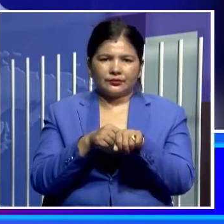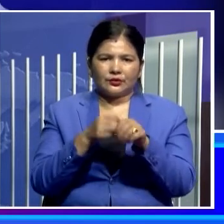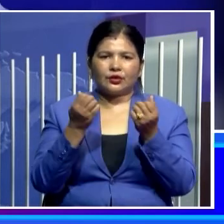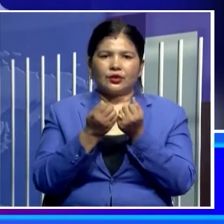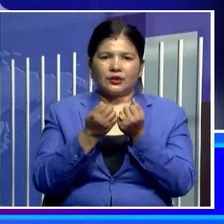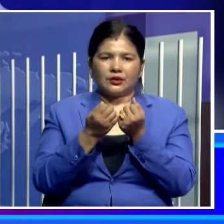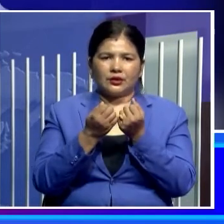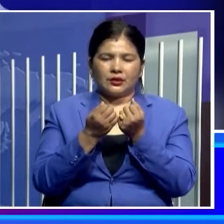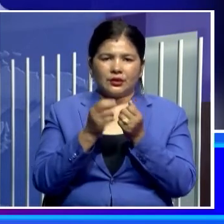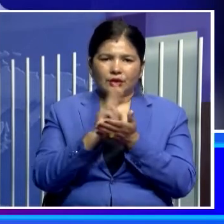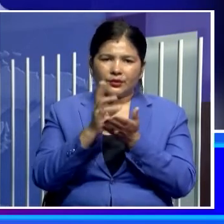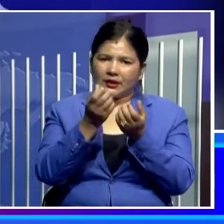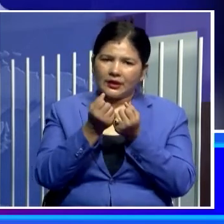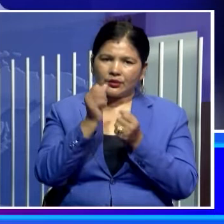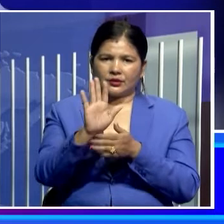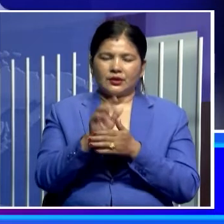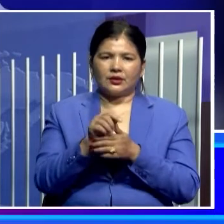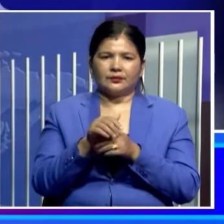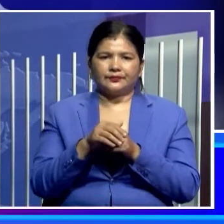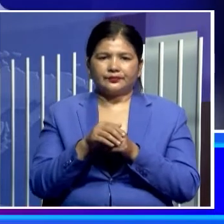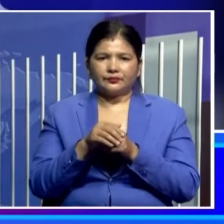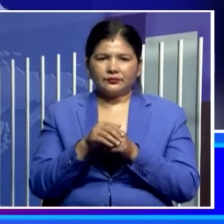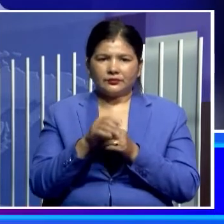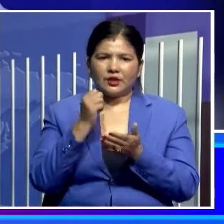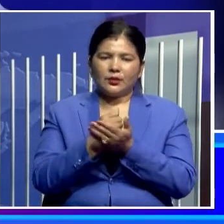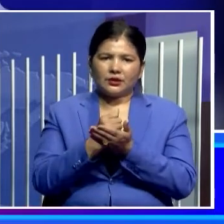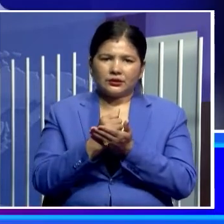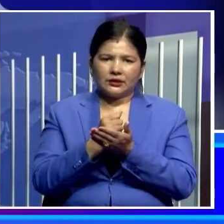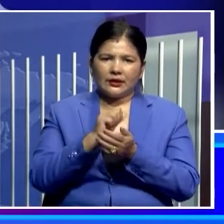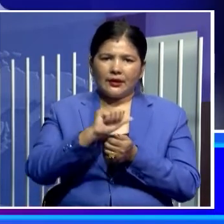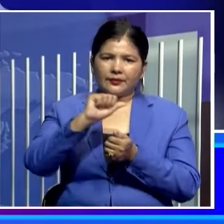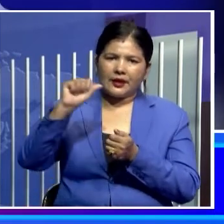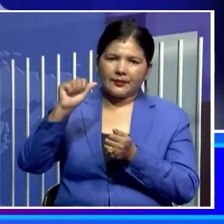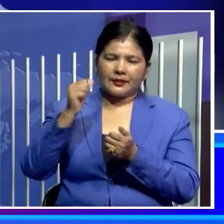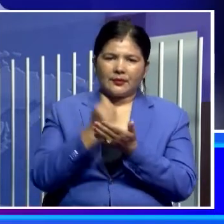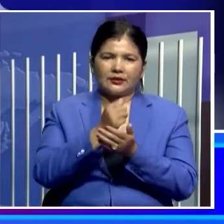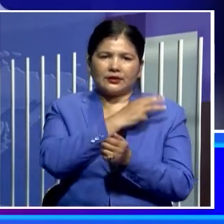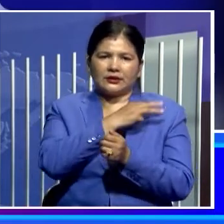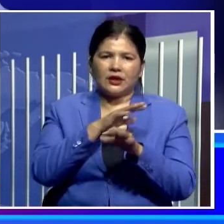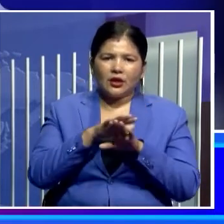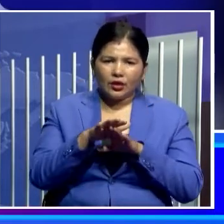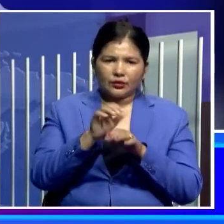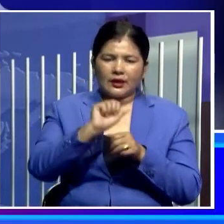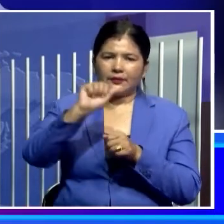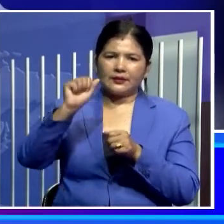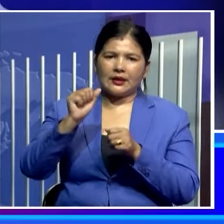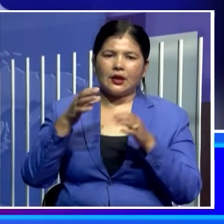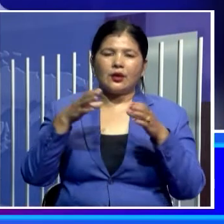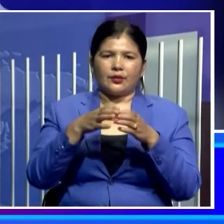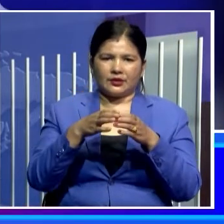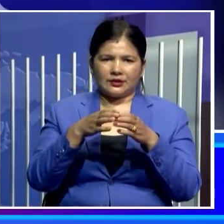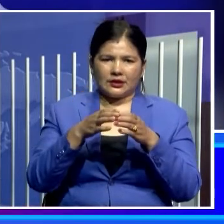गरी परिणाम आइरहेको छ र मत आफ्ना मतदाताहरू र आफ्ना पक्ष